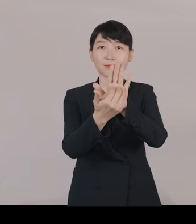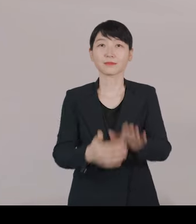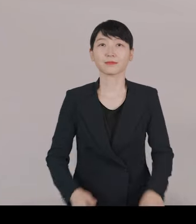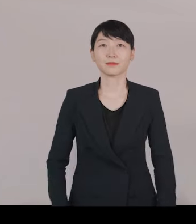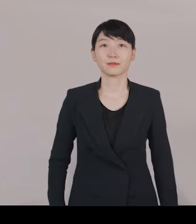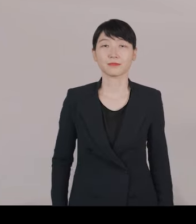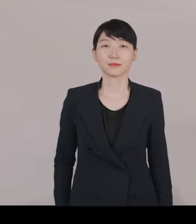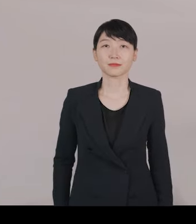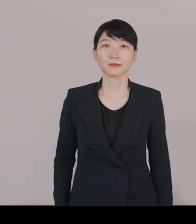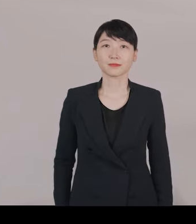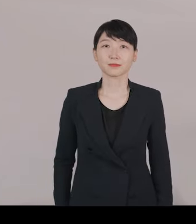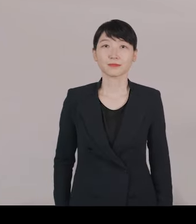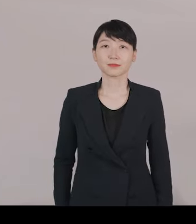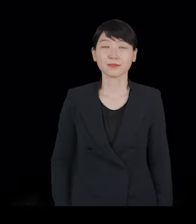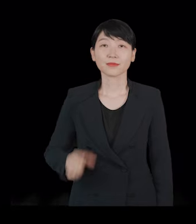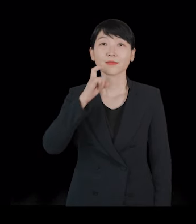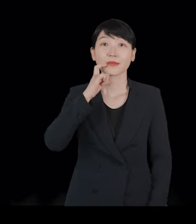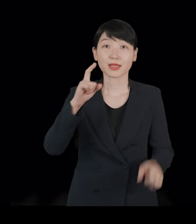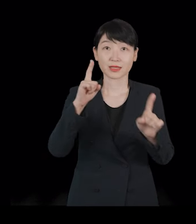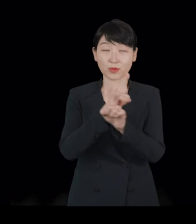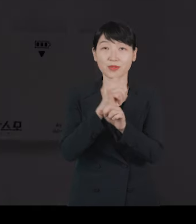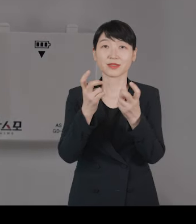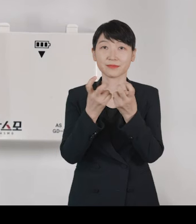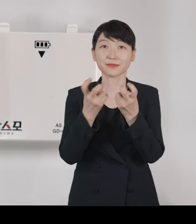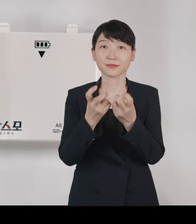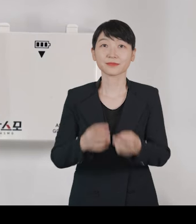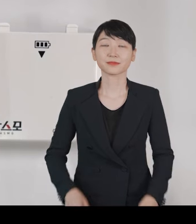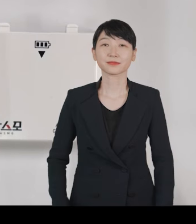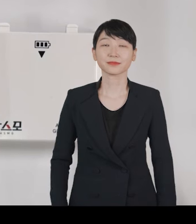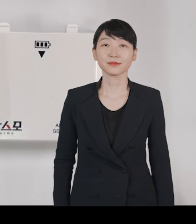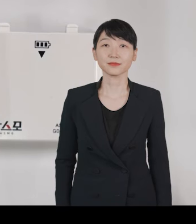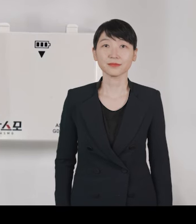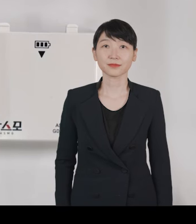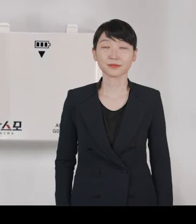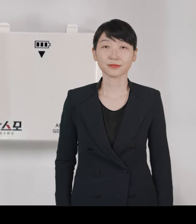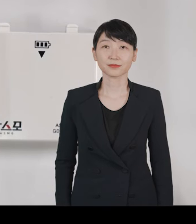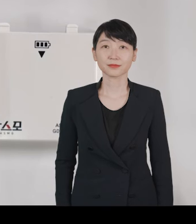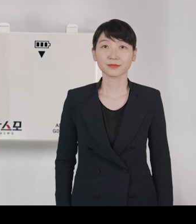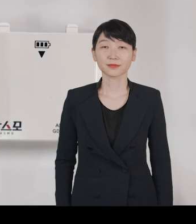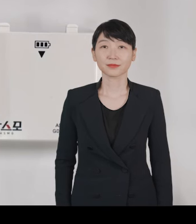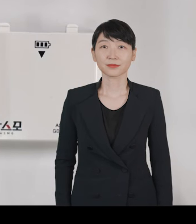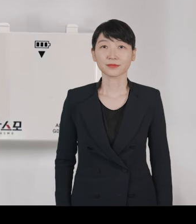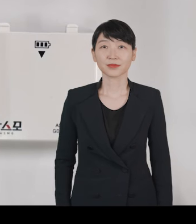사고를 방지하게 합니다. 배터리 교체 방법은 다음과 같습니다.